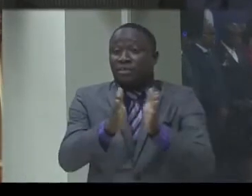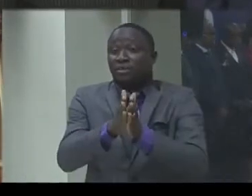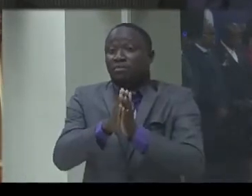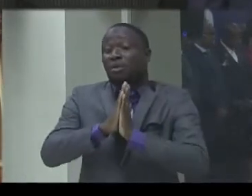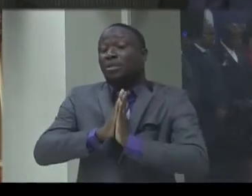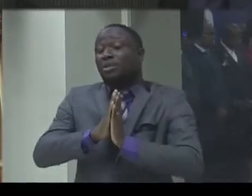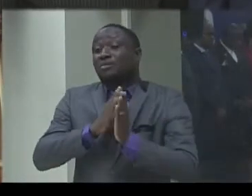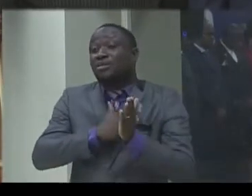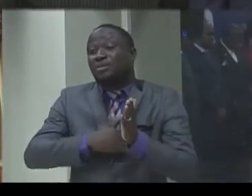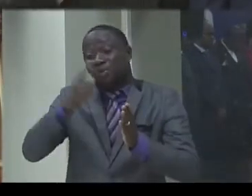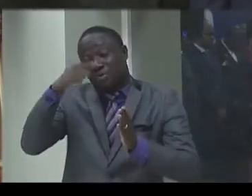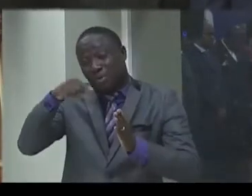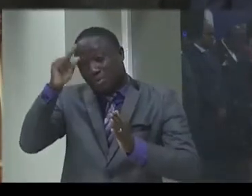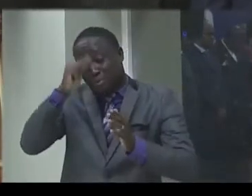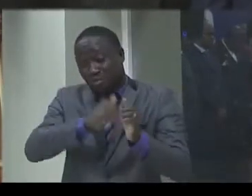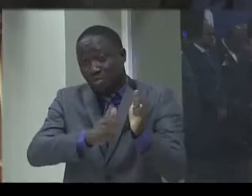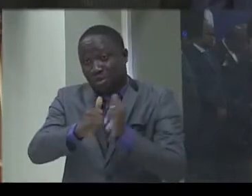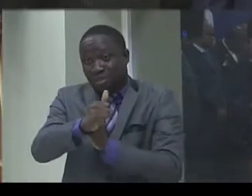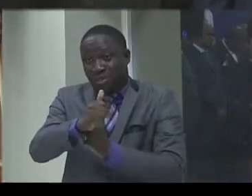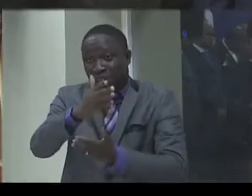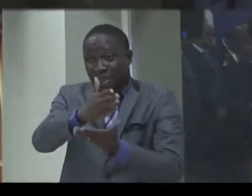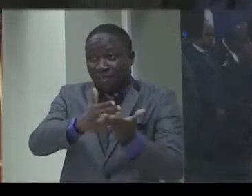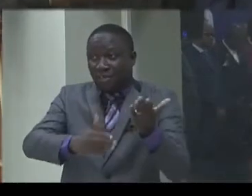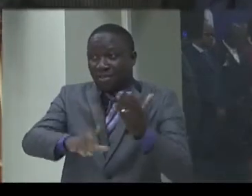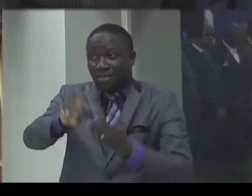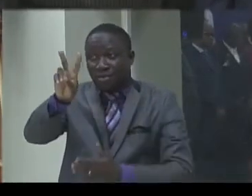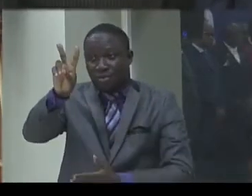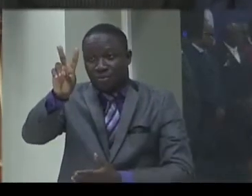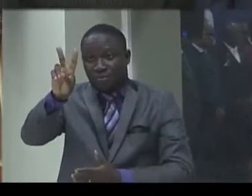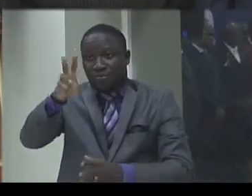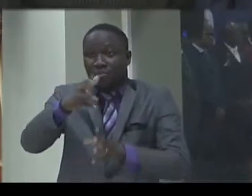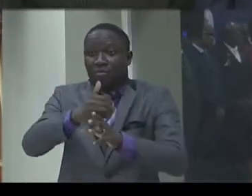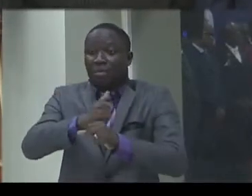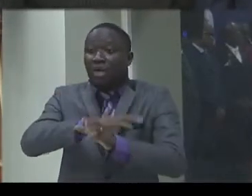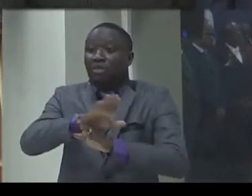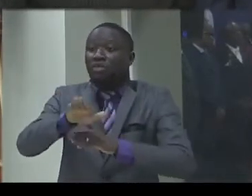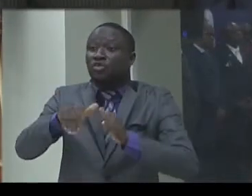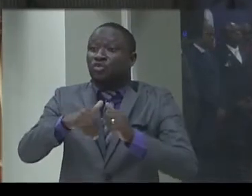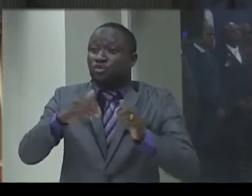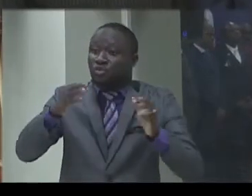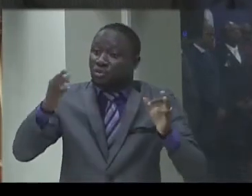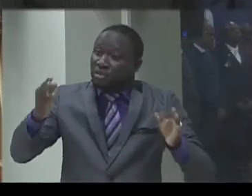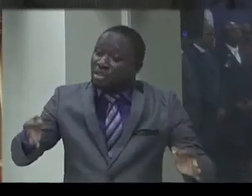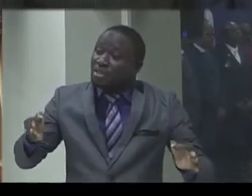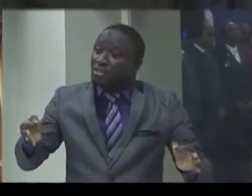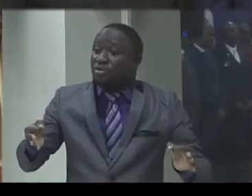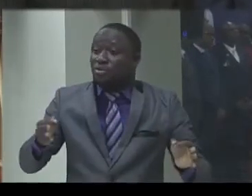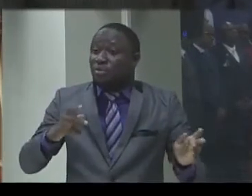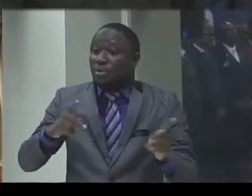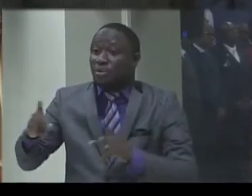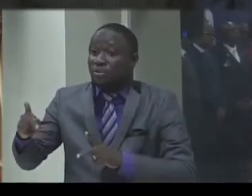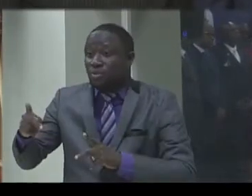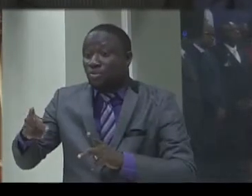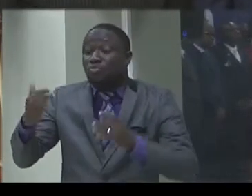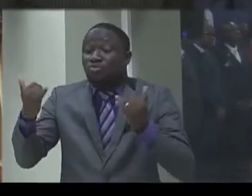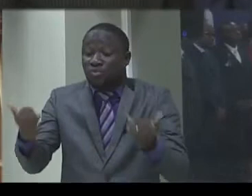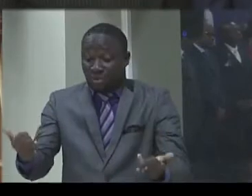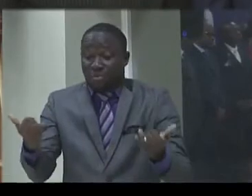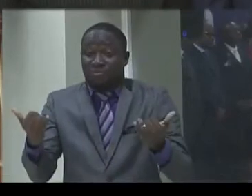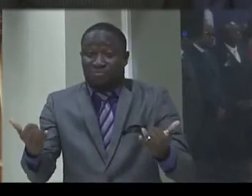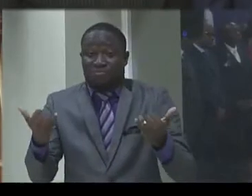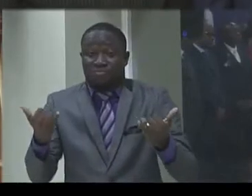gouvenman pou l'pase nan faz 2 e pren tout dispozisyon nese se nan si konstans sa